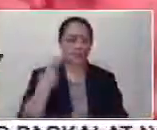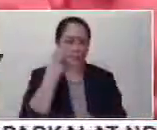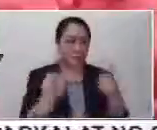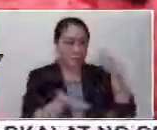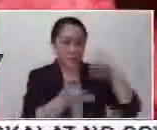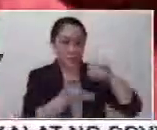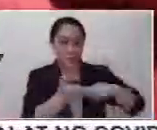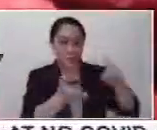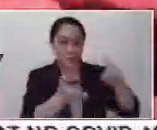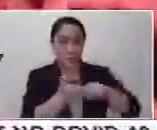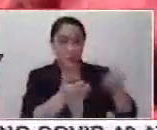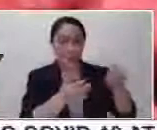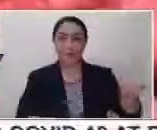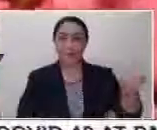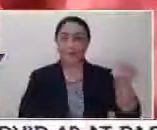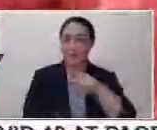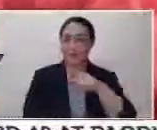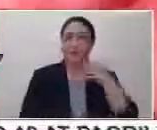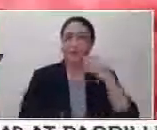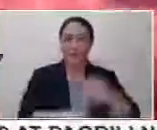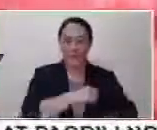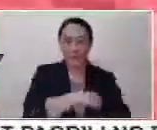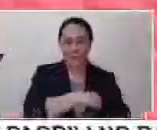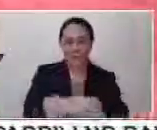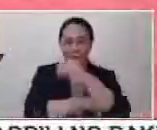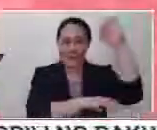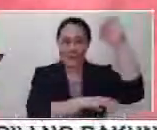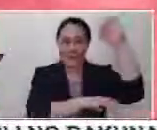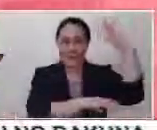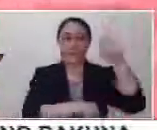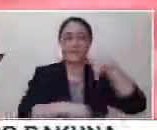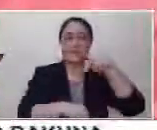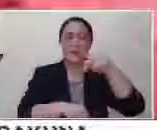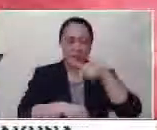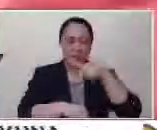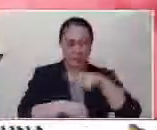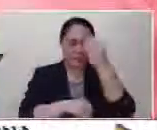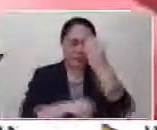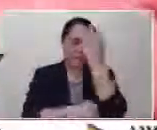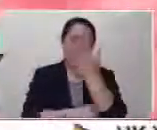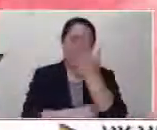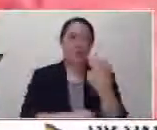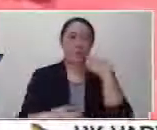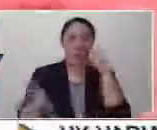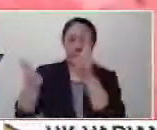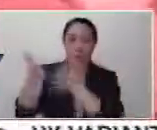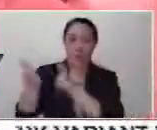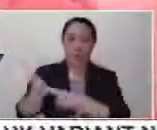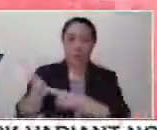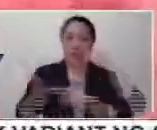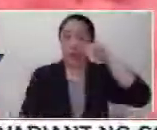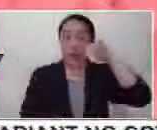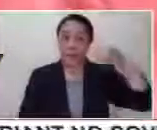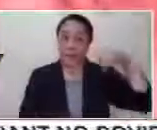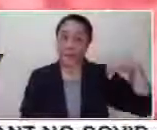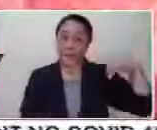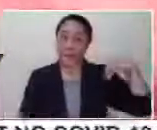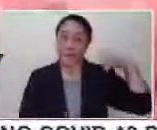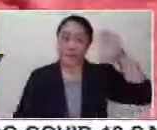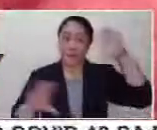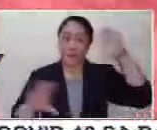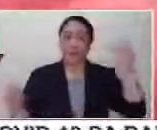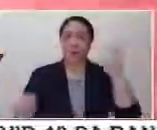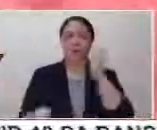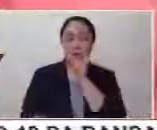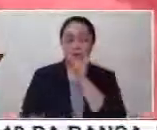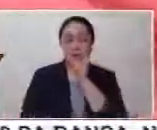pesos na binebenta. Ang liempo naman o ang pork ham na dapat ay 300 pesos lamang per